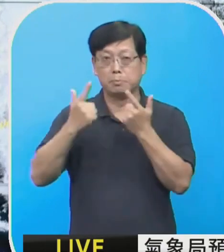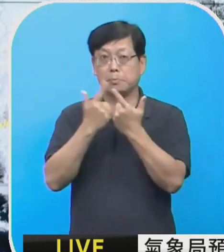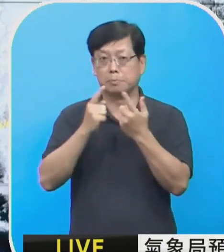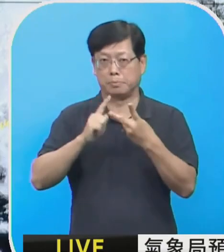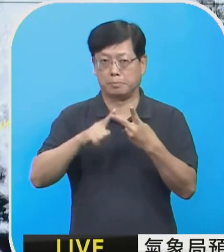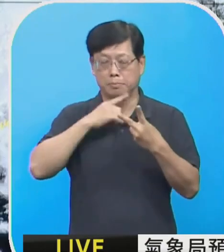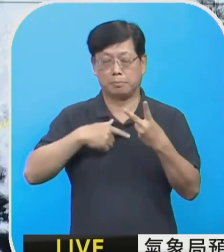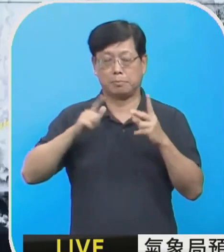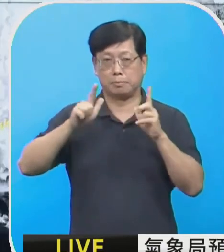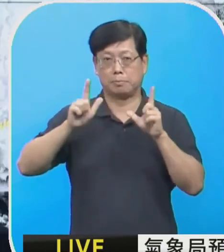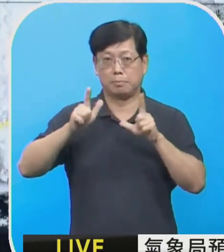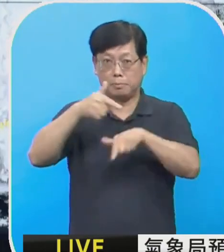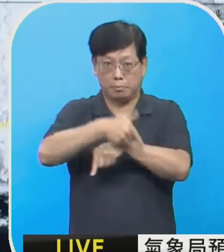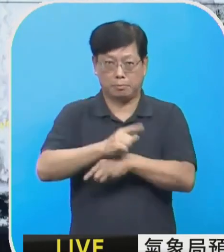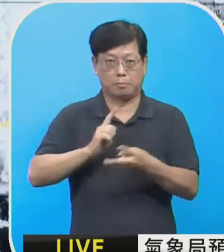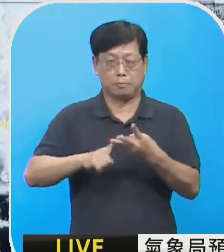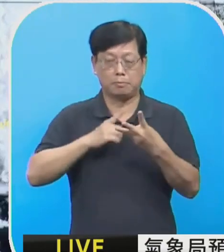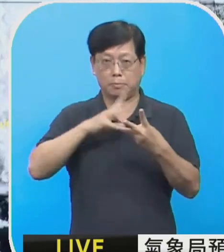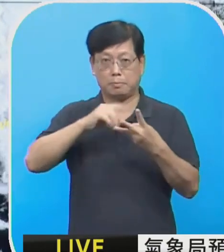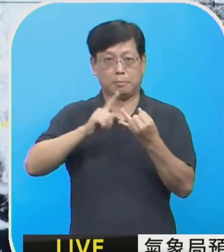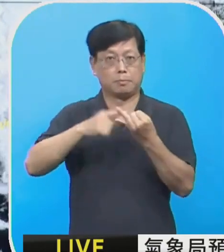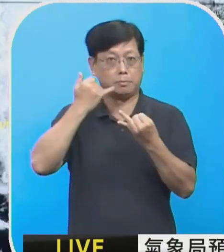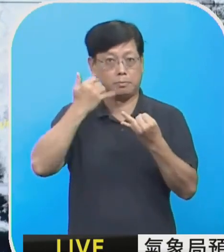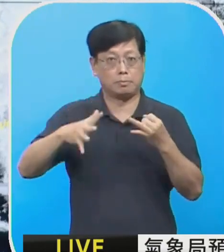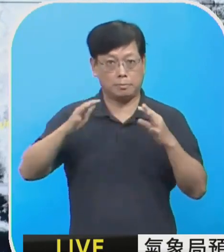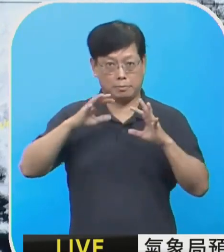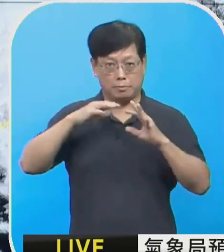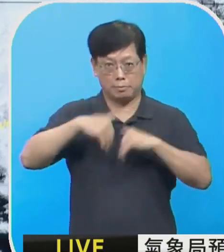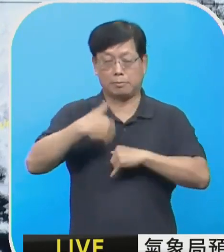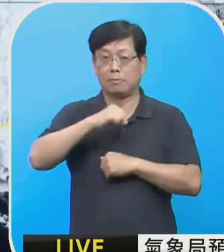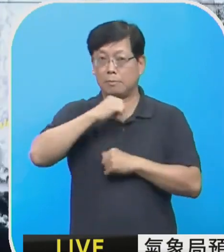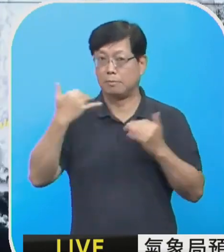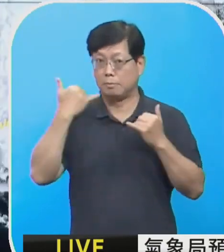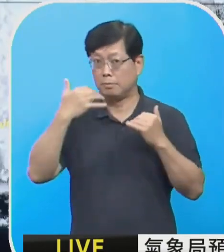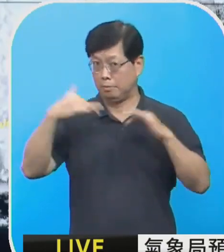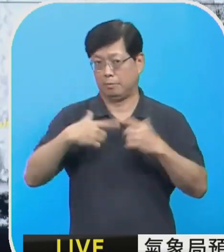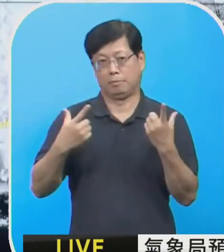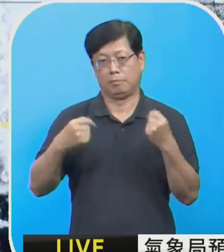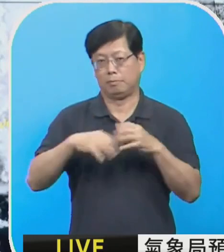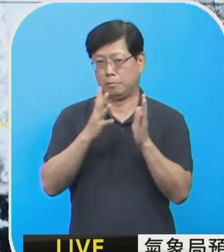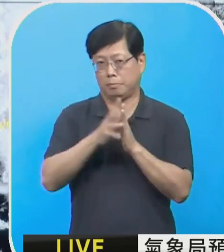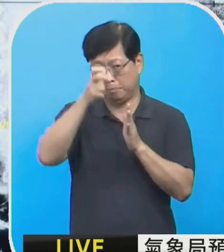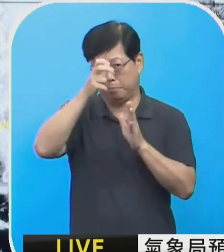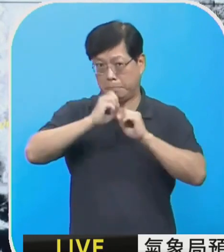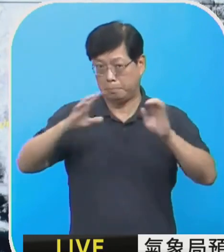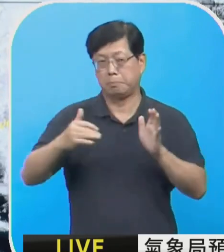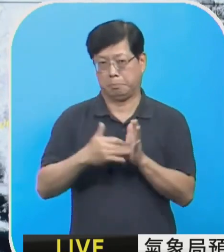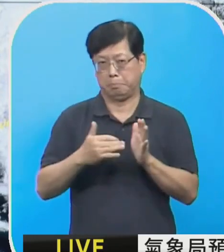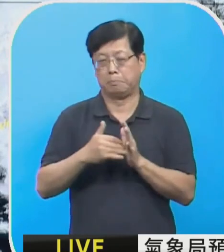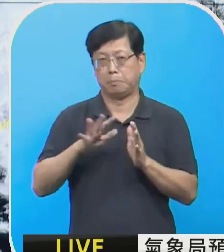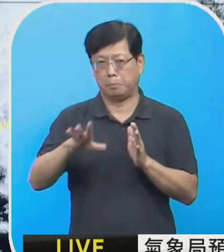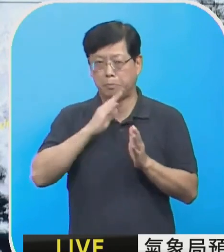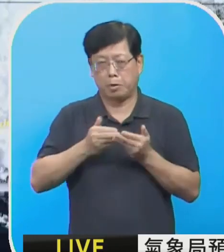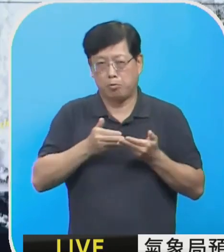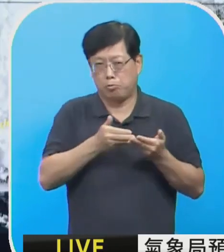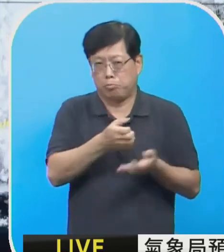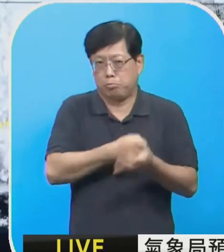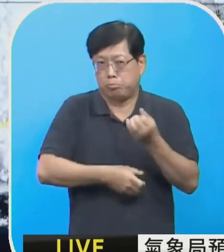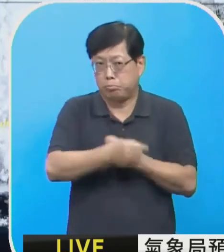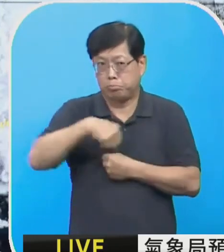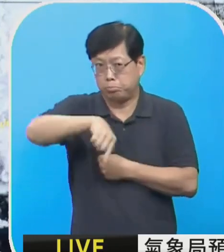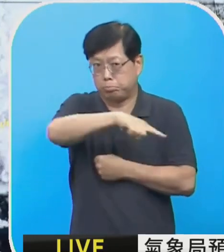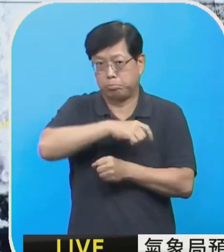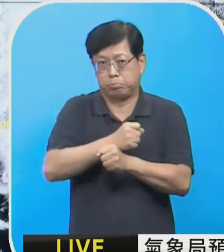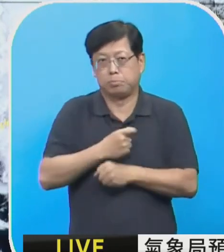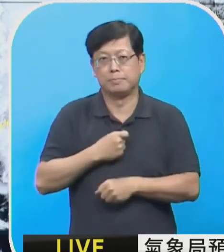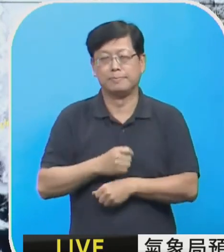面、东南部海面、巴士海峡跟台湾海峡发布台风警报，请沿海航行及作业船只应该